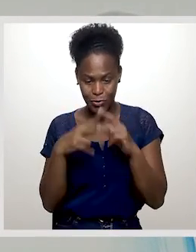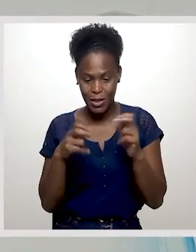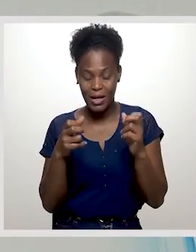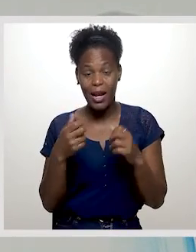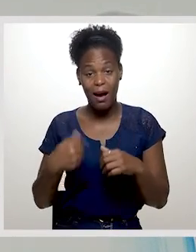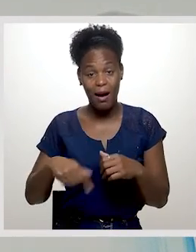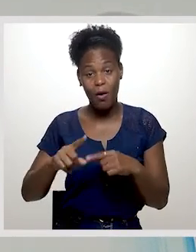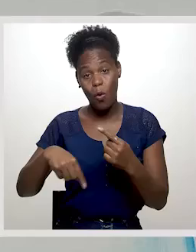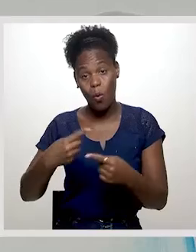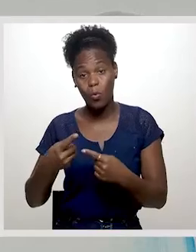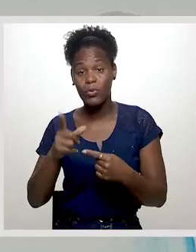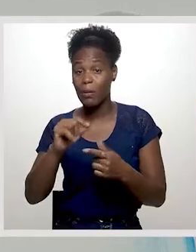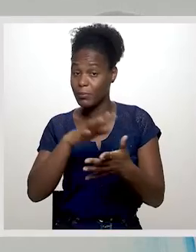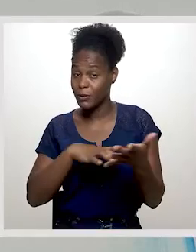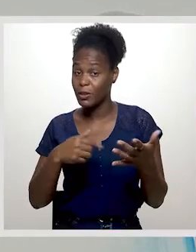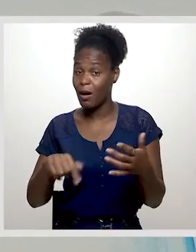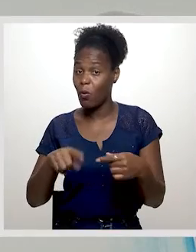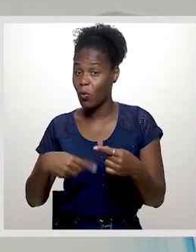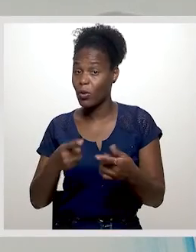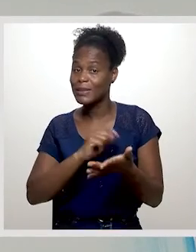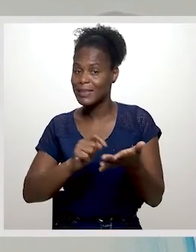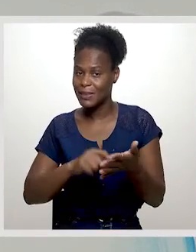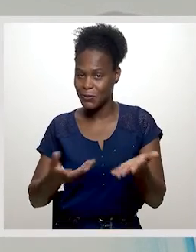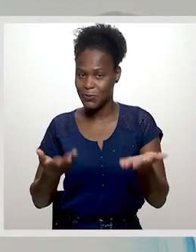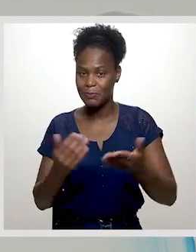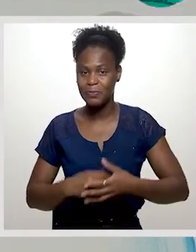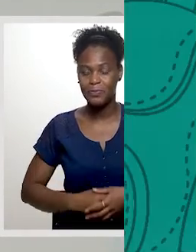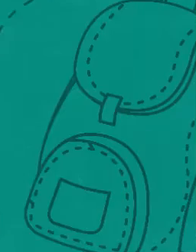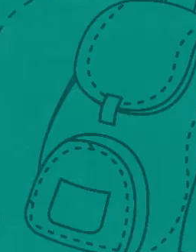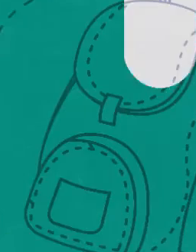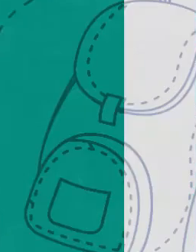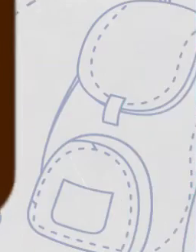existe d'autres aussi dans le texte. On passe aux exercices.